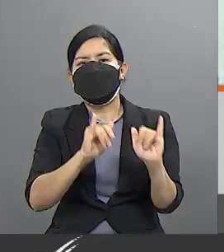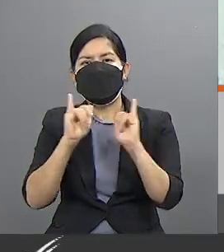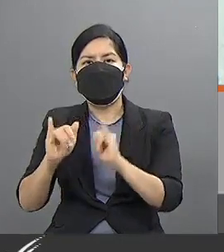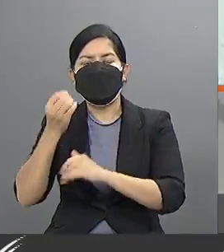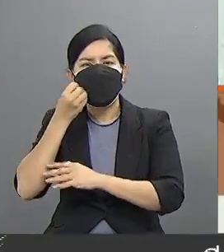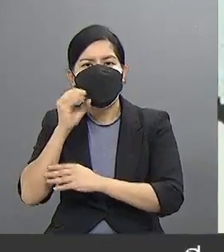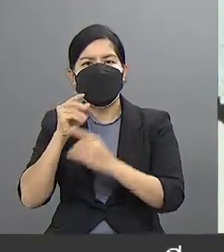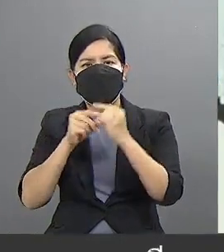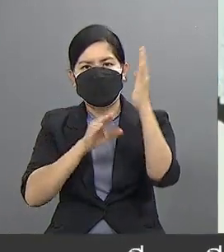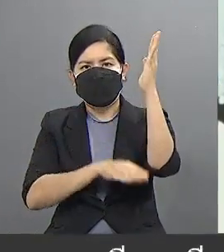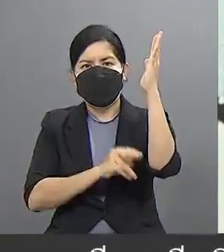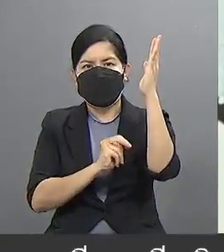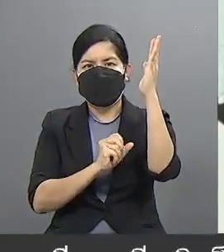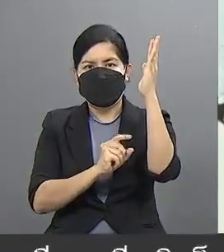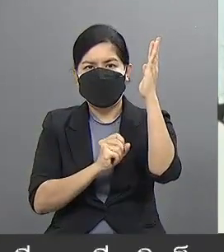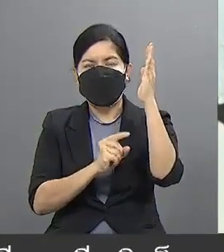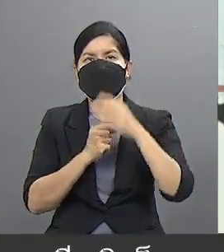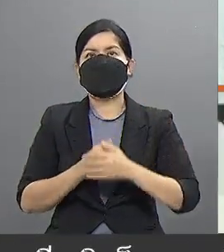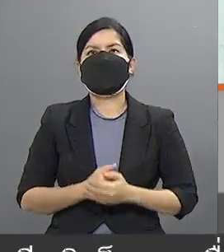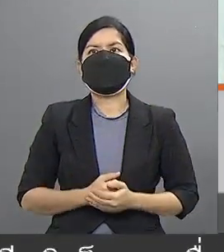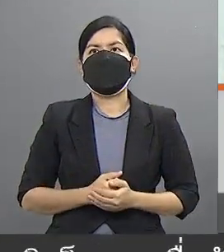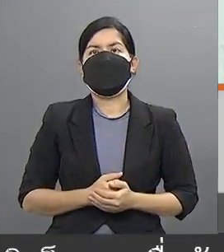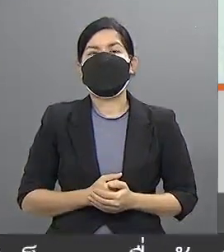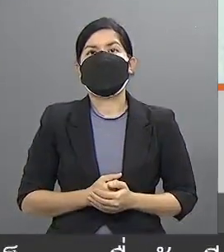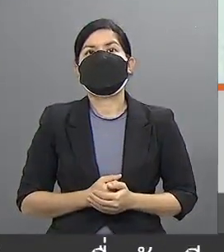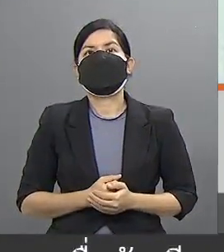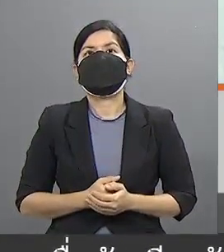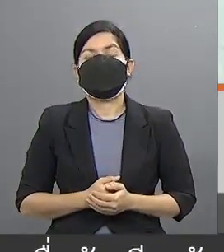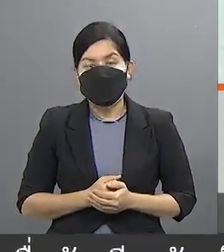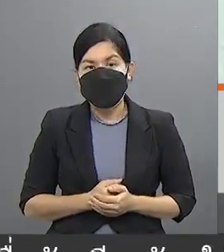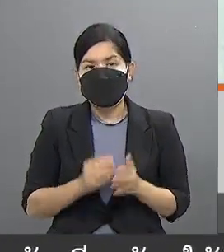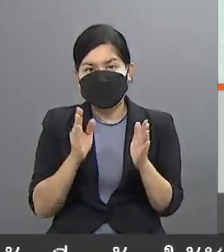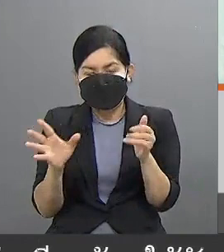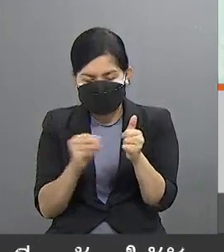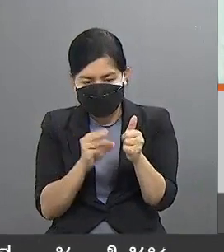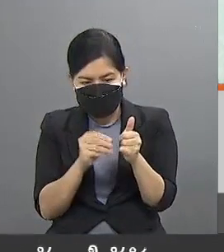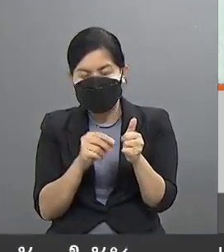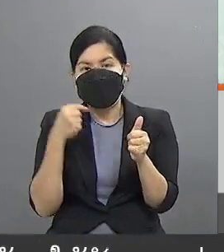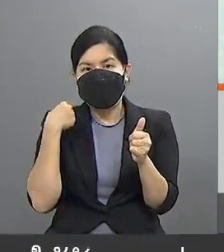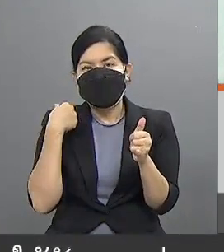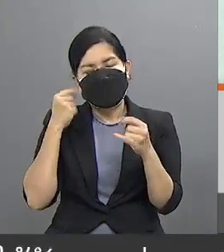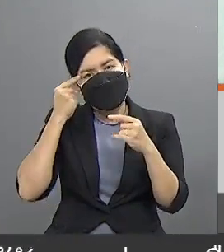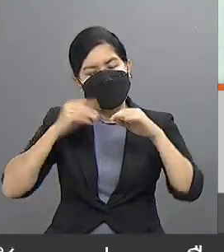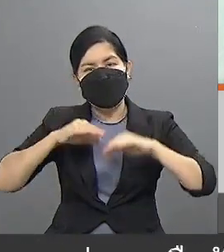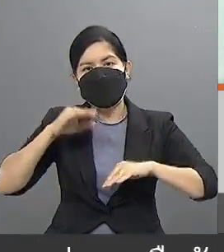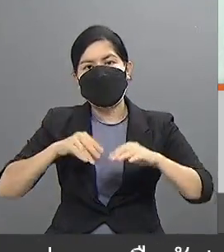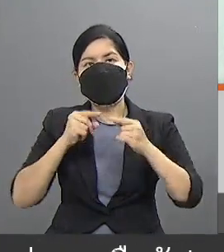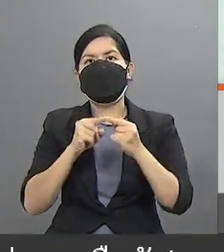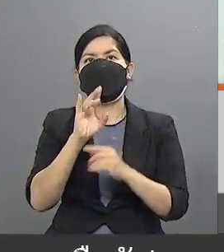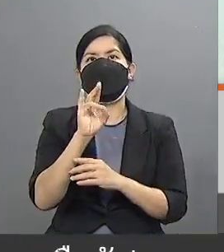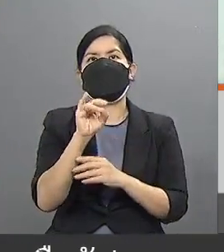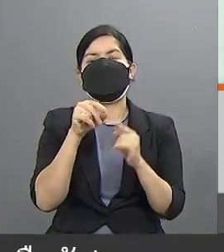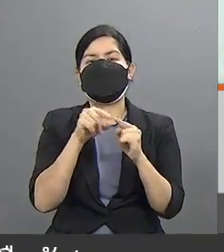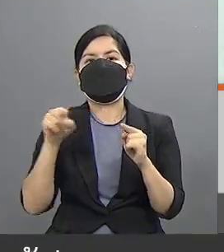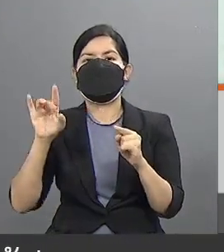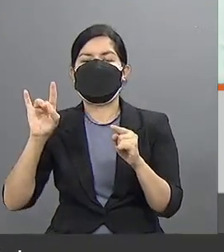ในการเอาผู้ป่วยเข้ามาอยู่ในรอบแรกนะครับคิดว่าคงไว้ที่ประมาณ 70-80 ของจำนวนเตียงทั้งหมดน